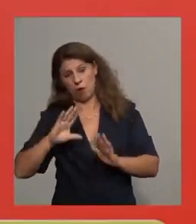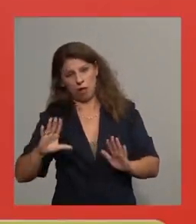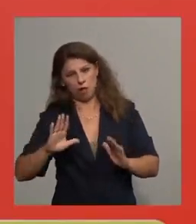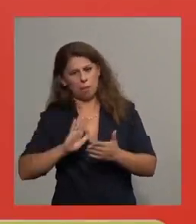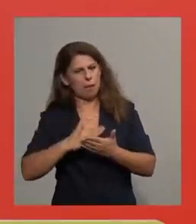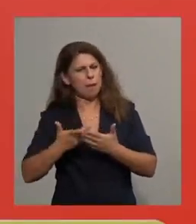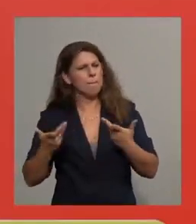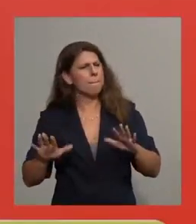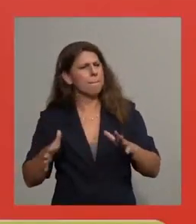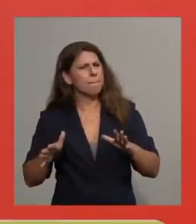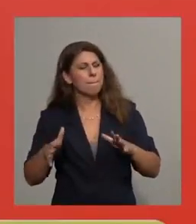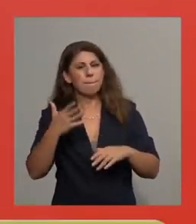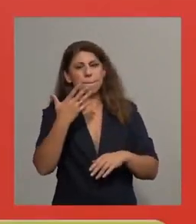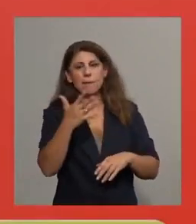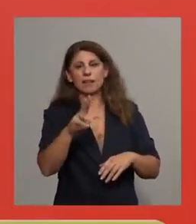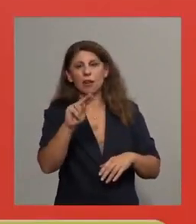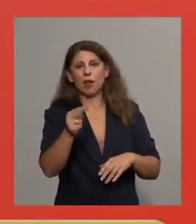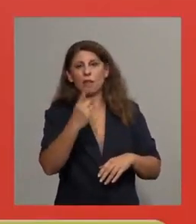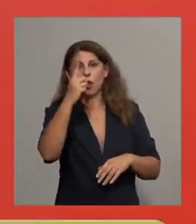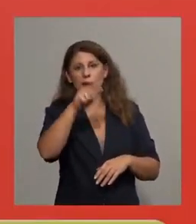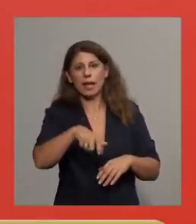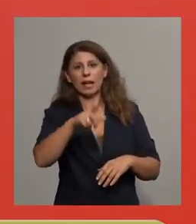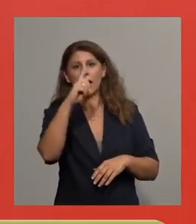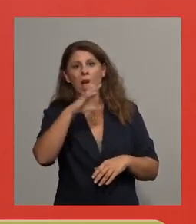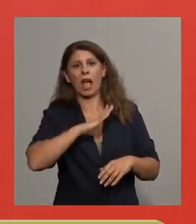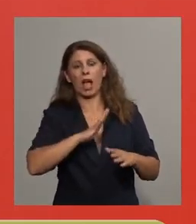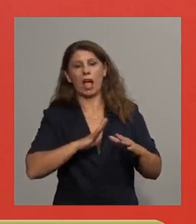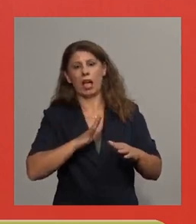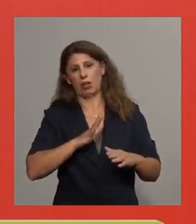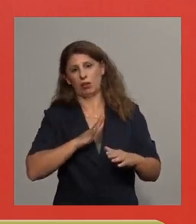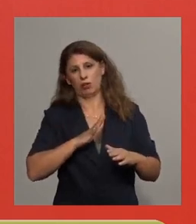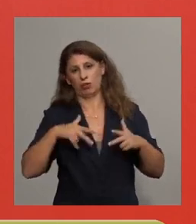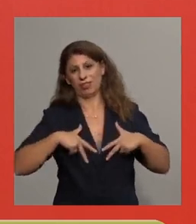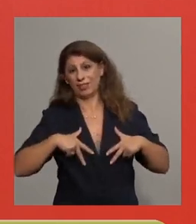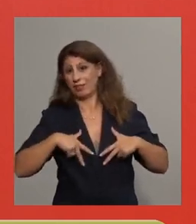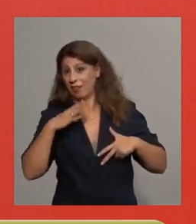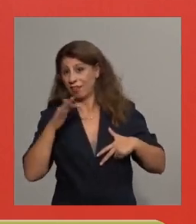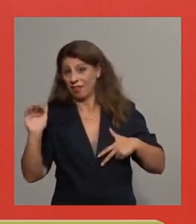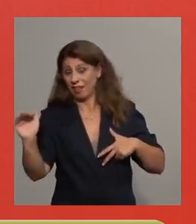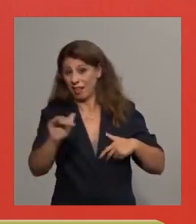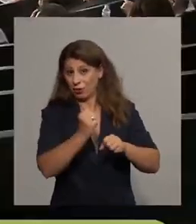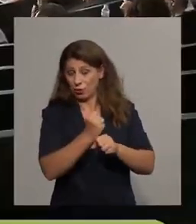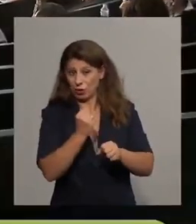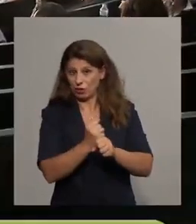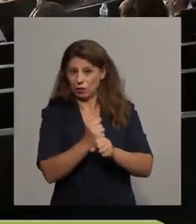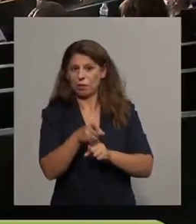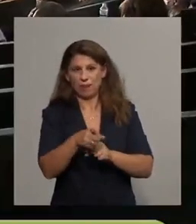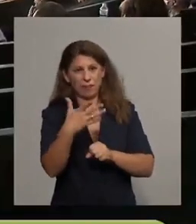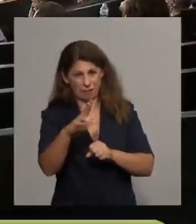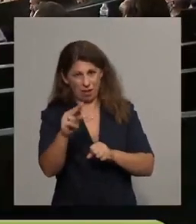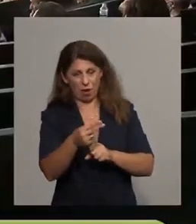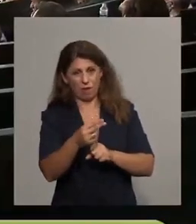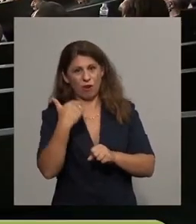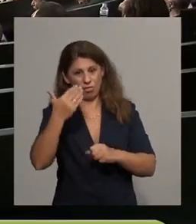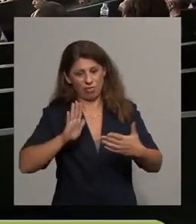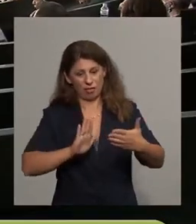περίπου σε 500 ευρώ ανά άτομο. Η κυβέρνηση λοιπόν καλεί τους εργαζόμενους με αυτά να